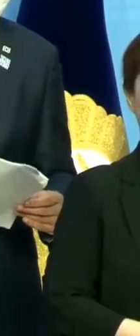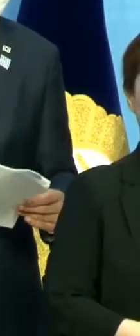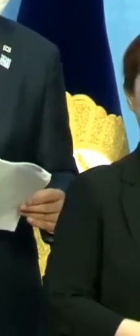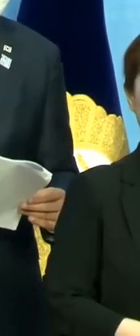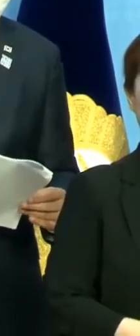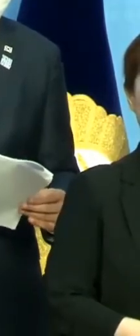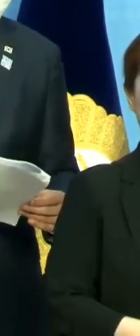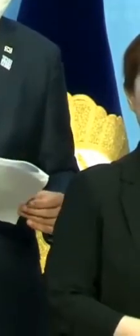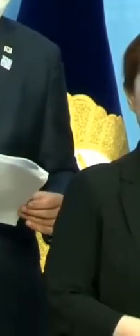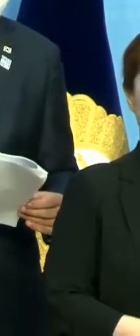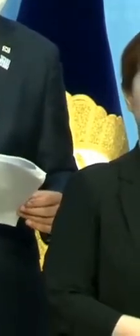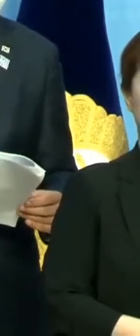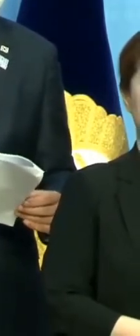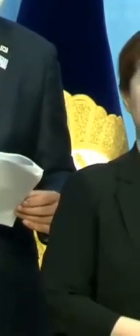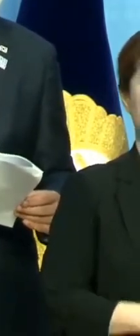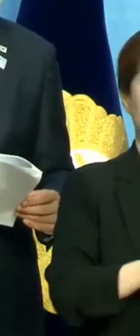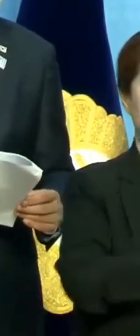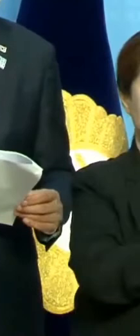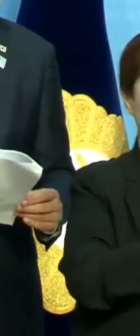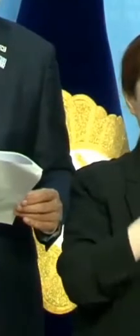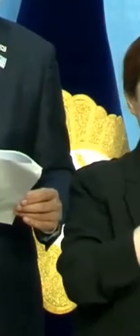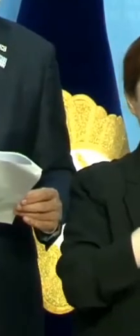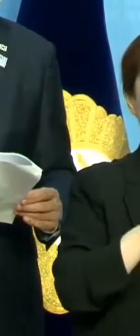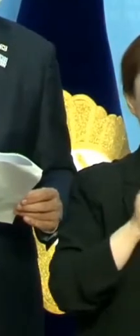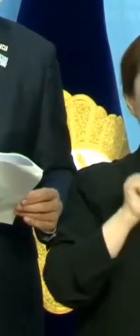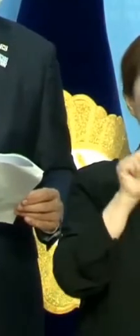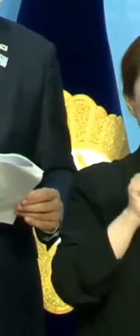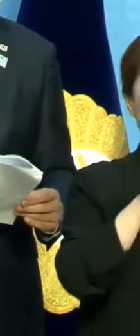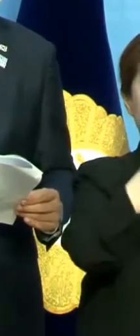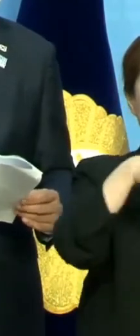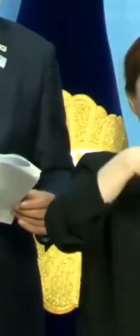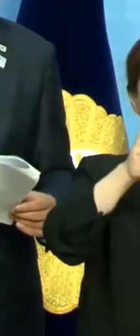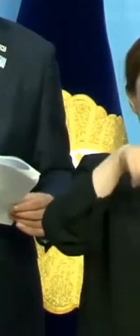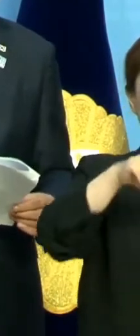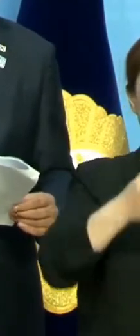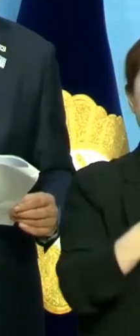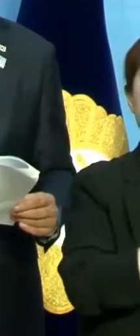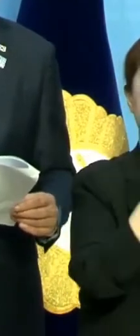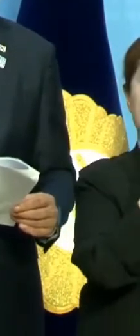네, 사랑과 운동 대표 박지훈 변호사입니다.